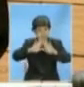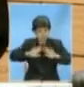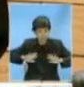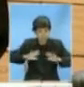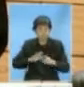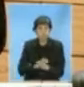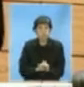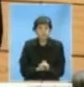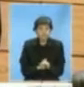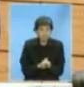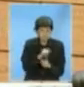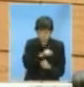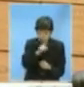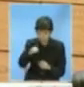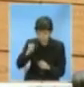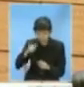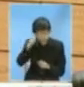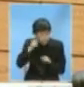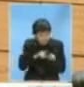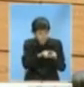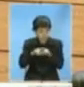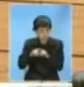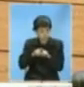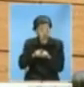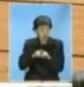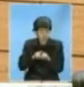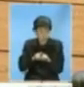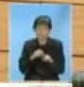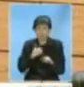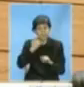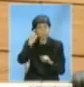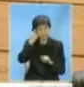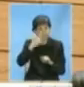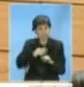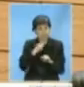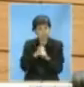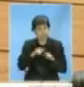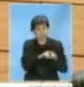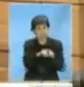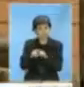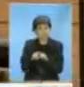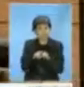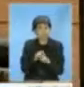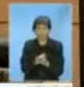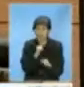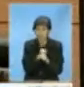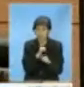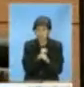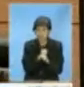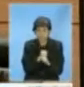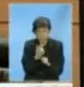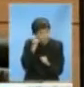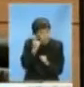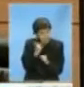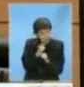ทุกฝ่ายเดินอยู่ในทิศทางเดียวกันนั่นก็คือมีแนวทางเดียวกันนั่นก็คือการสร้างสต๊อก